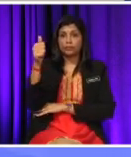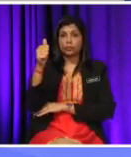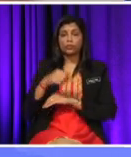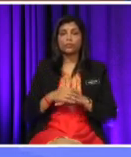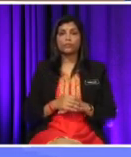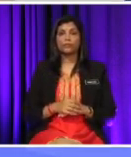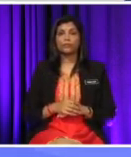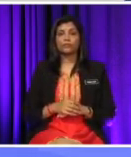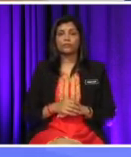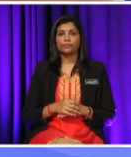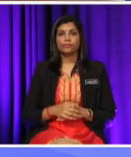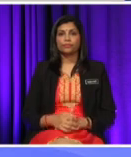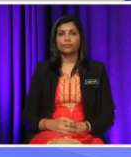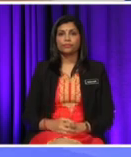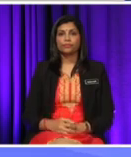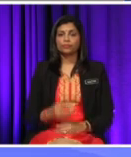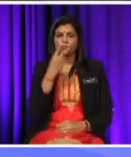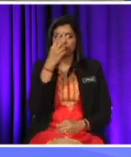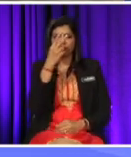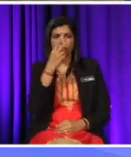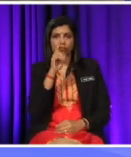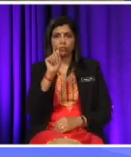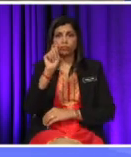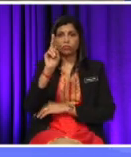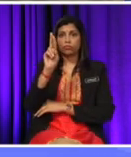ambil bacaan panjang terus udara